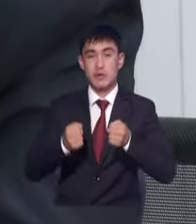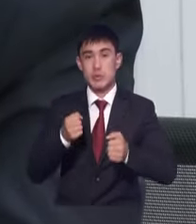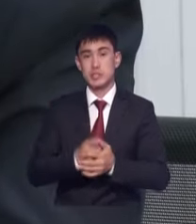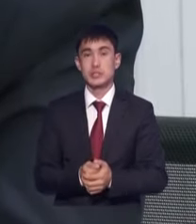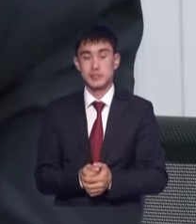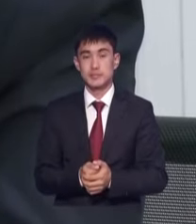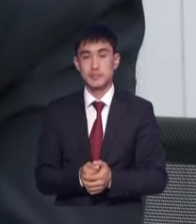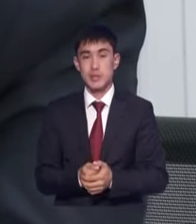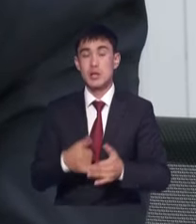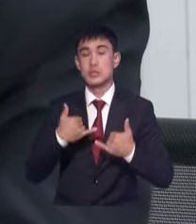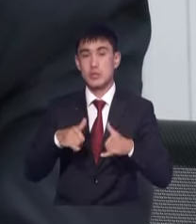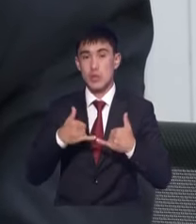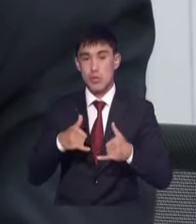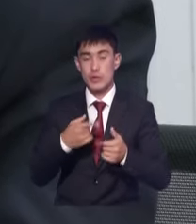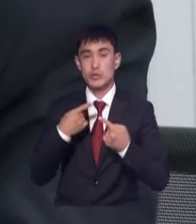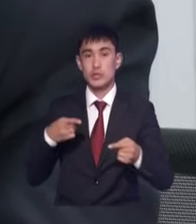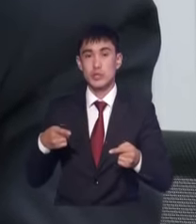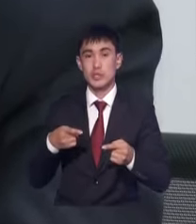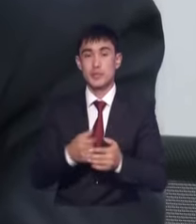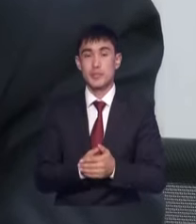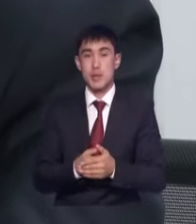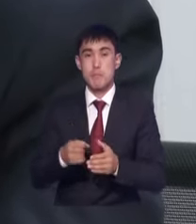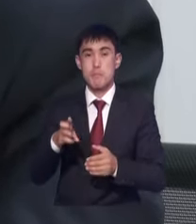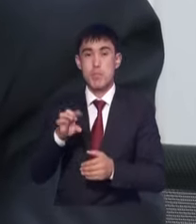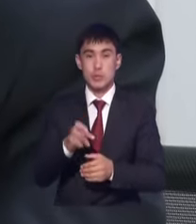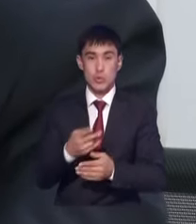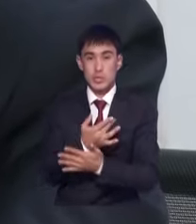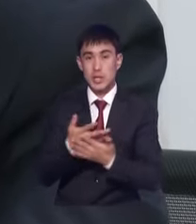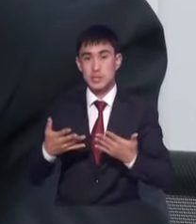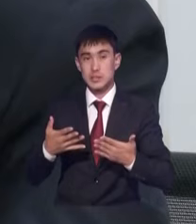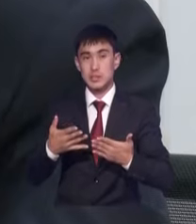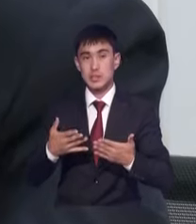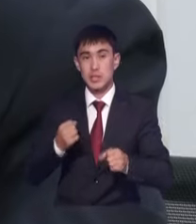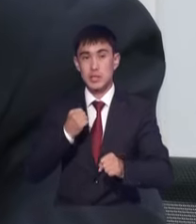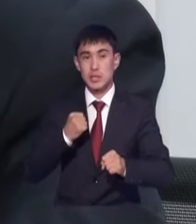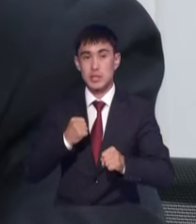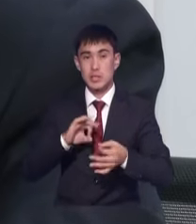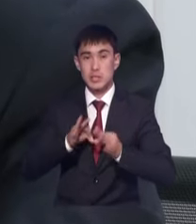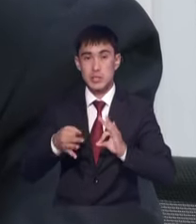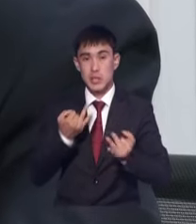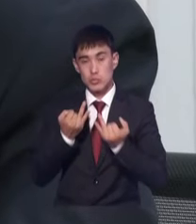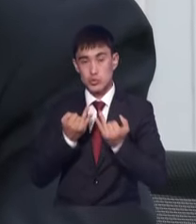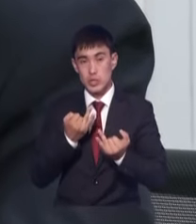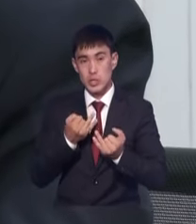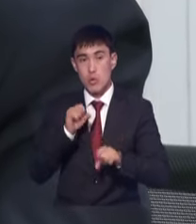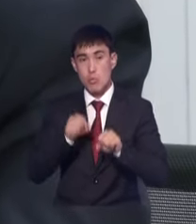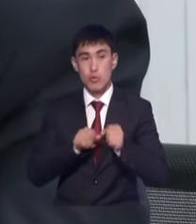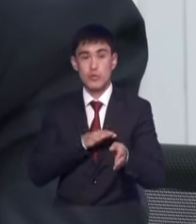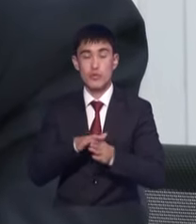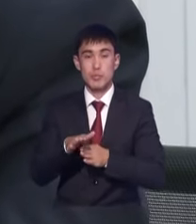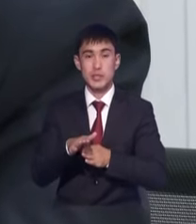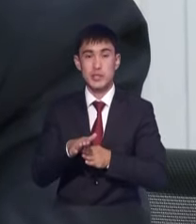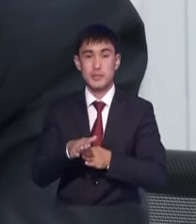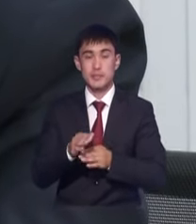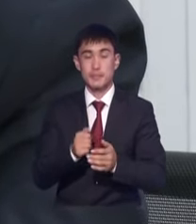машин, столовых и других даже, ну, бетонные, любые другие работы, мы в прошлый раз детально обсуждали, которые могут выполнить